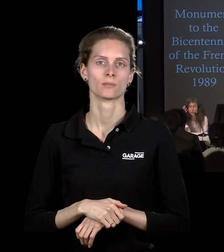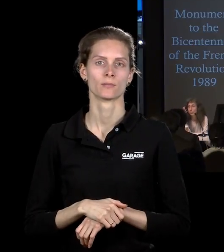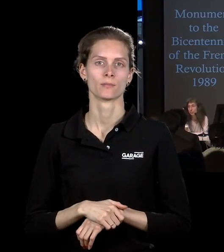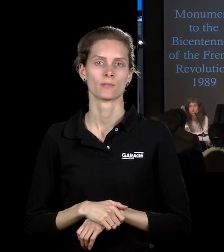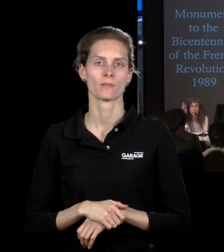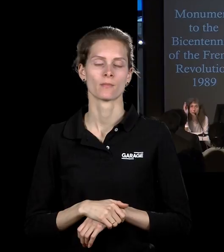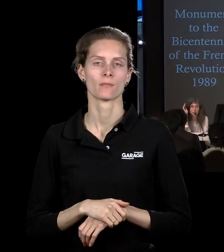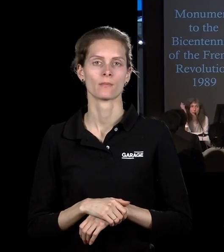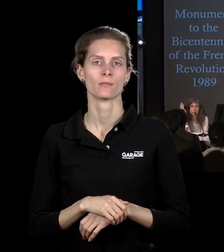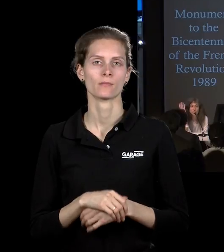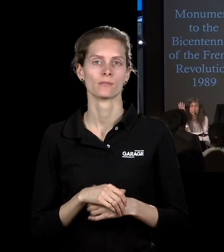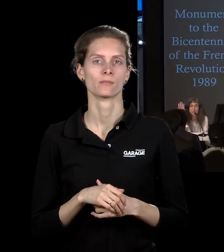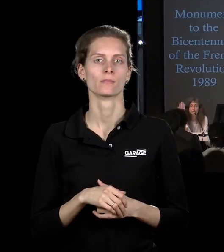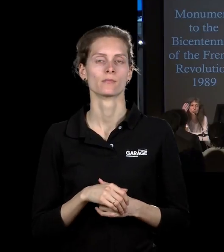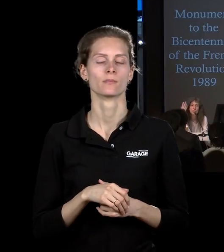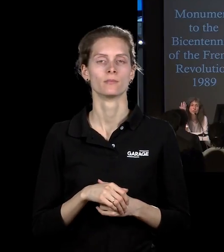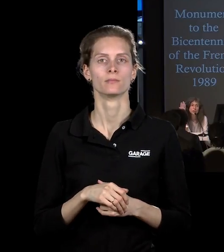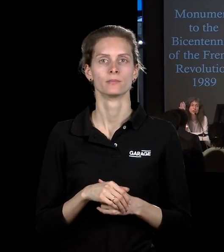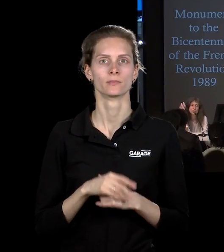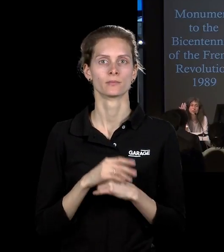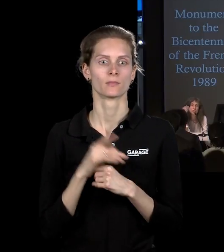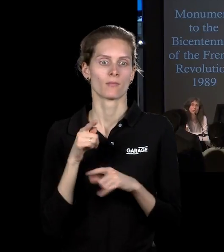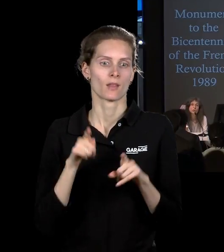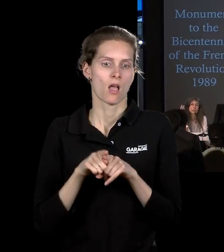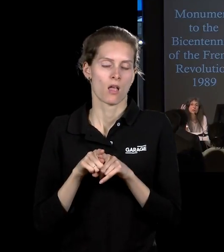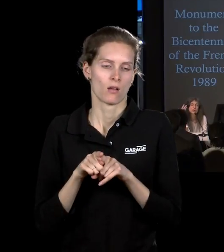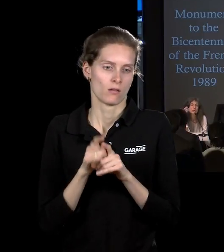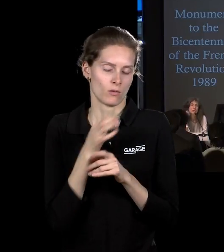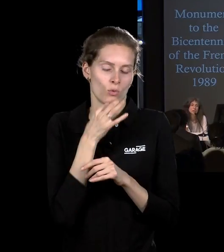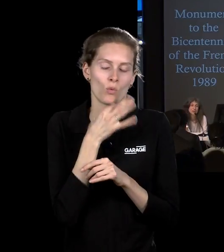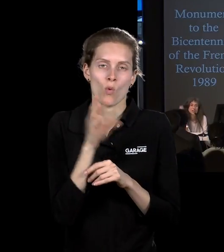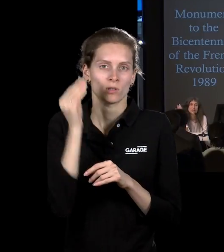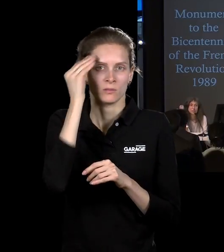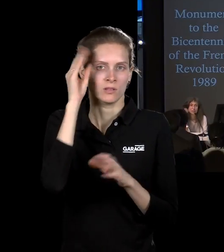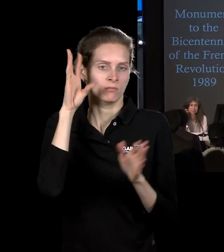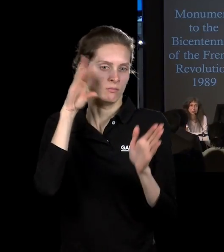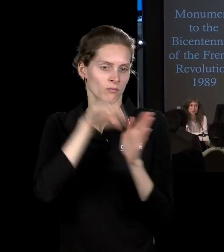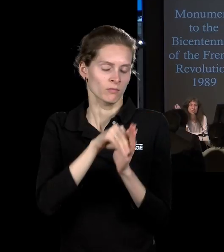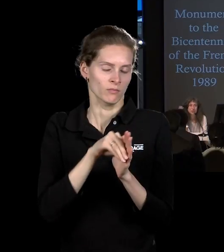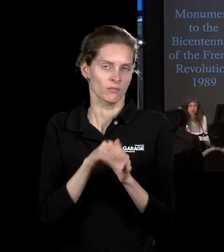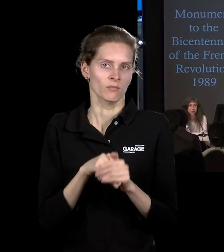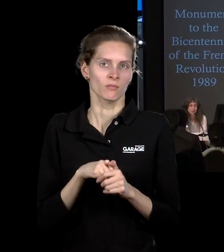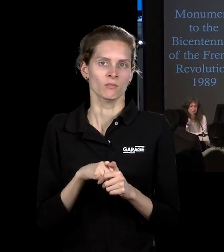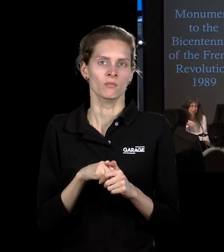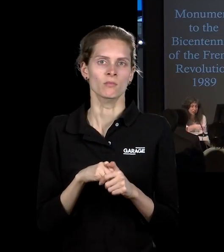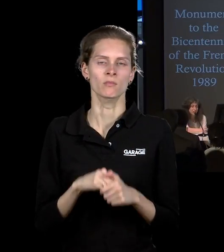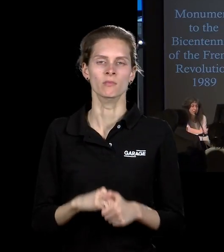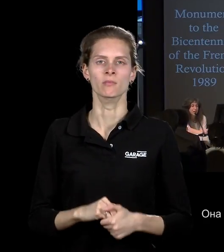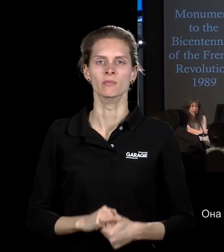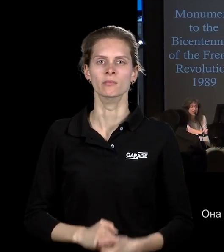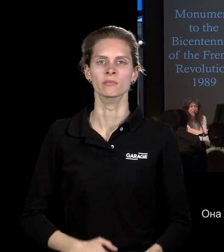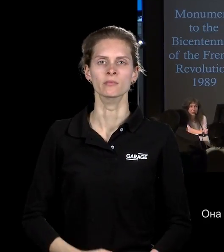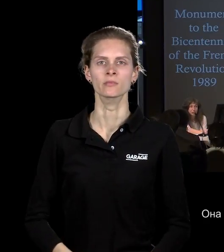200-летие Французской революции, но как бы, но при этом она настолько универсальна, что любой смысл от нее отскакивает, любой смысл от нее